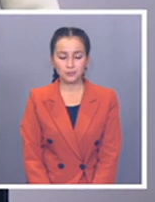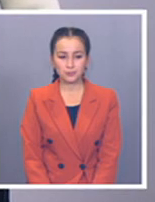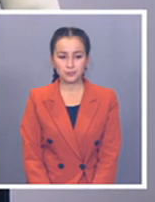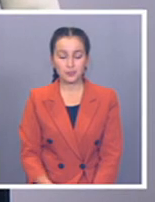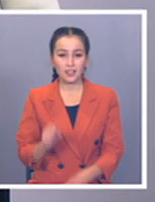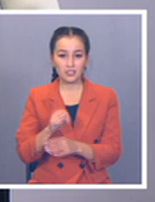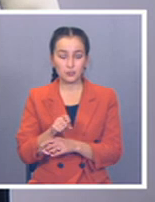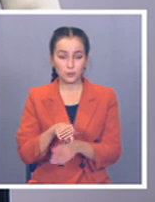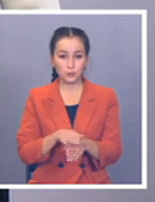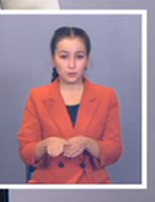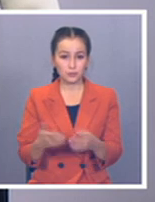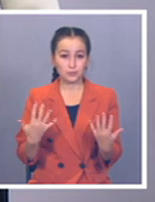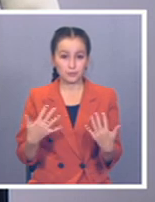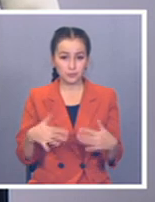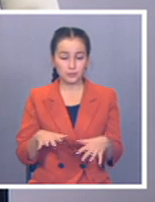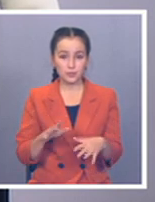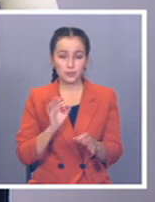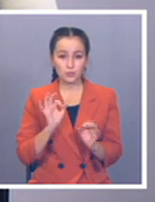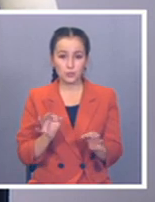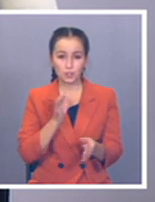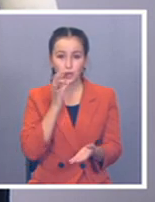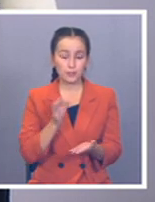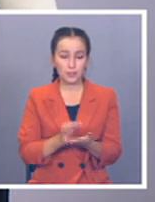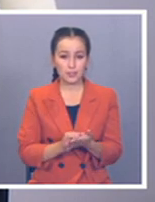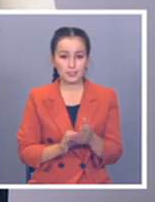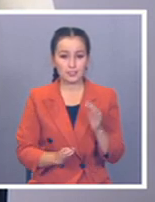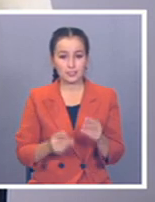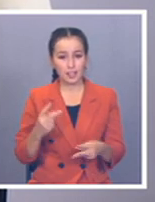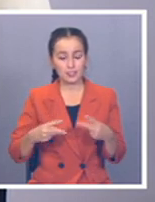Тапсырманы орындап болсақ, дұрыс жауаппен салыстырып көрейік.